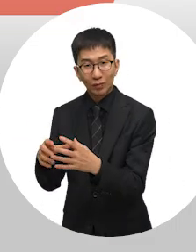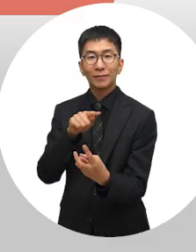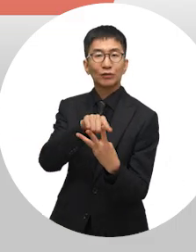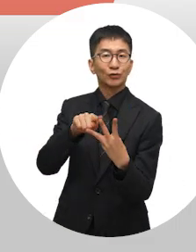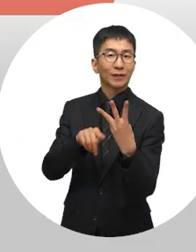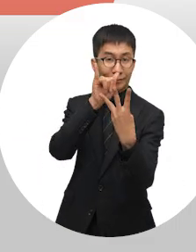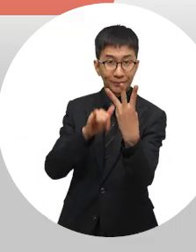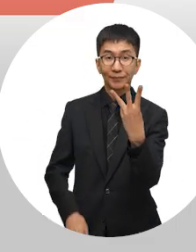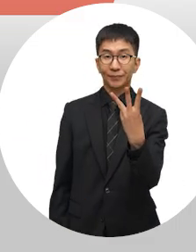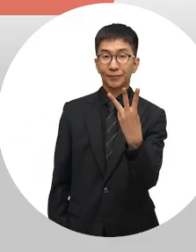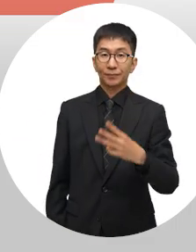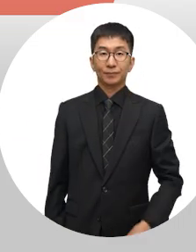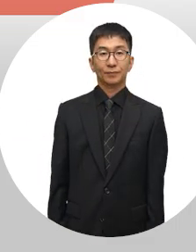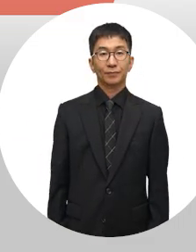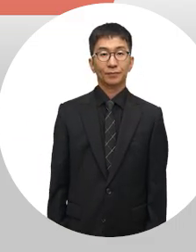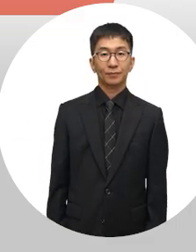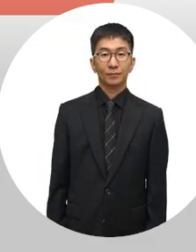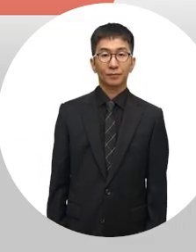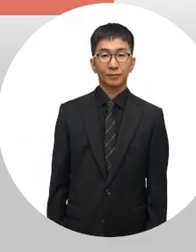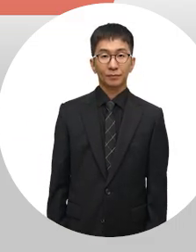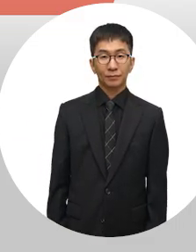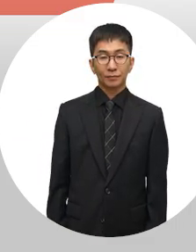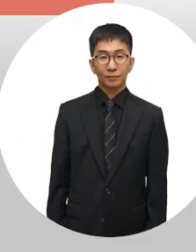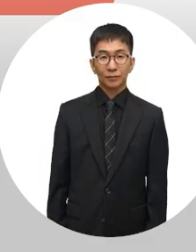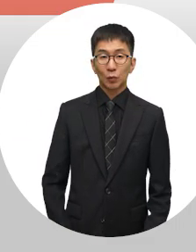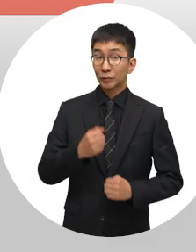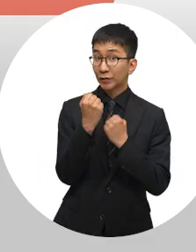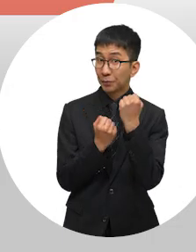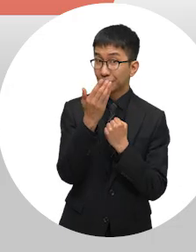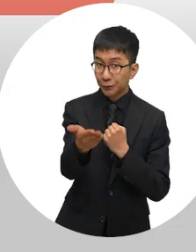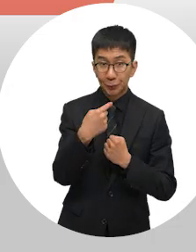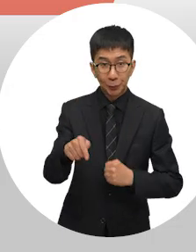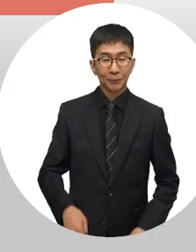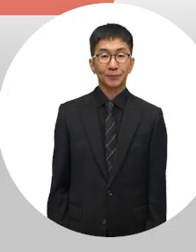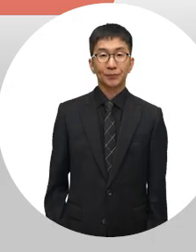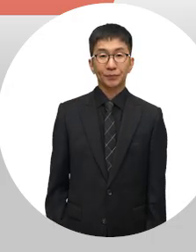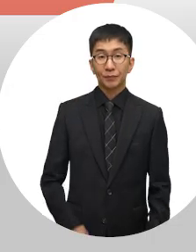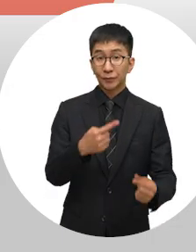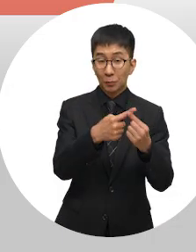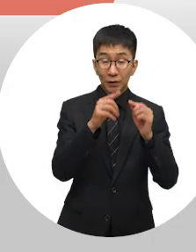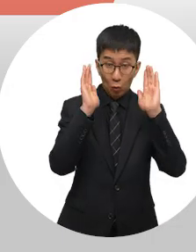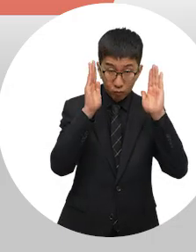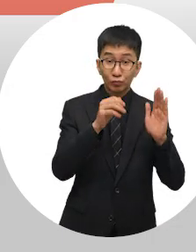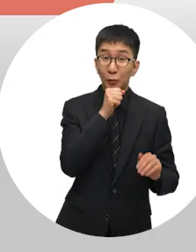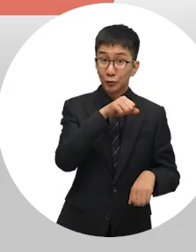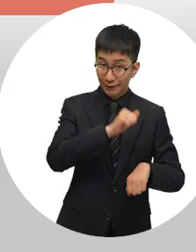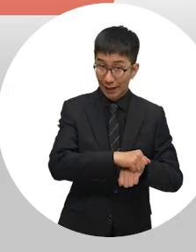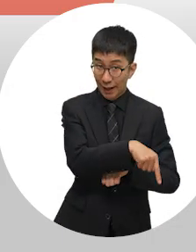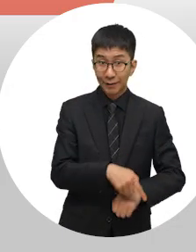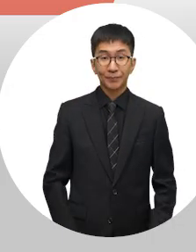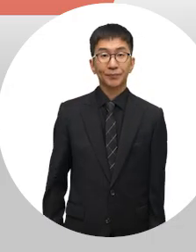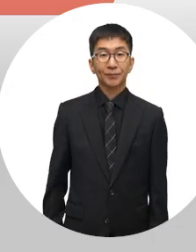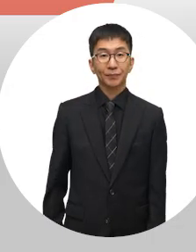이렇게 3가지로 구성되어 있습니다. 다음으로 각 평가 항목별 설명을 드리겠습니다. 먼저 학업 성취